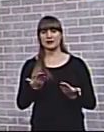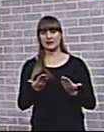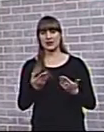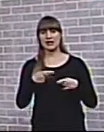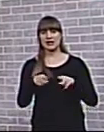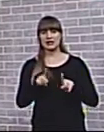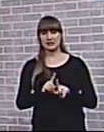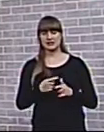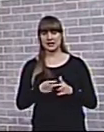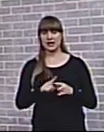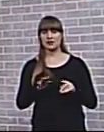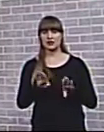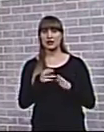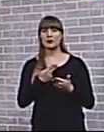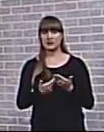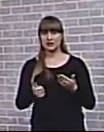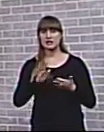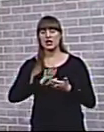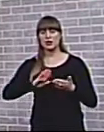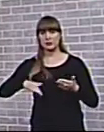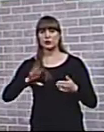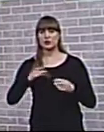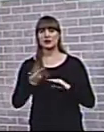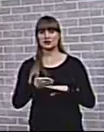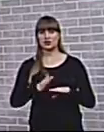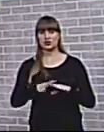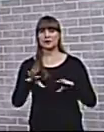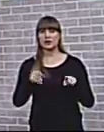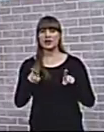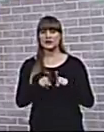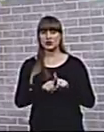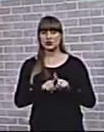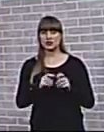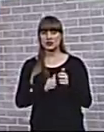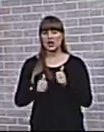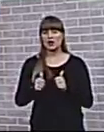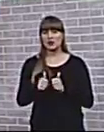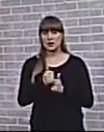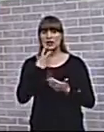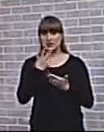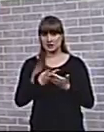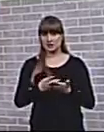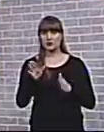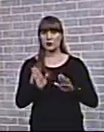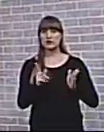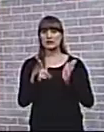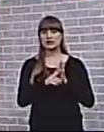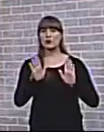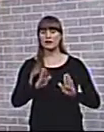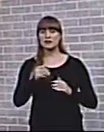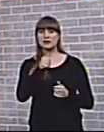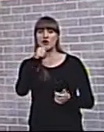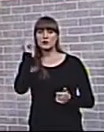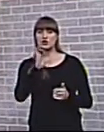этого так провалились, и потом уже тяжело было так. И все-таки прогресс команды очевиден. После 7-го места в